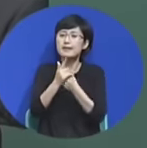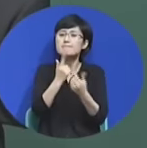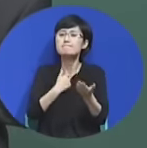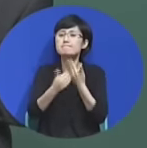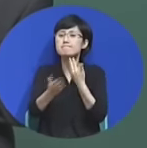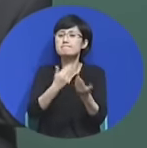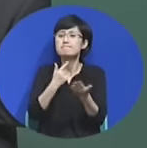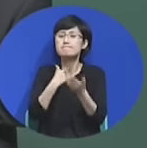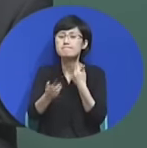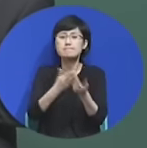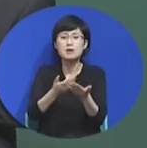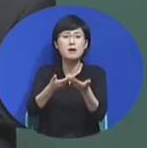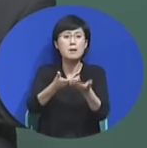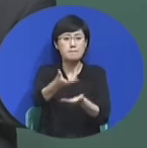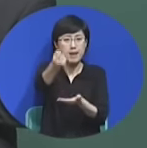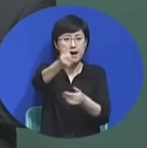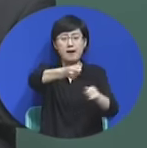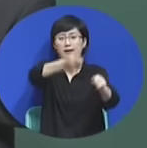시작할 겁니다.